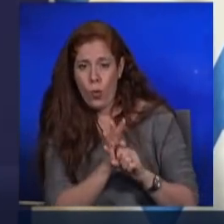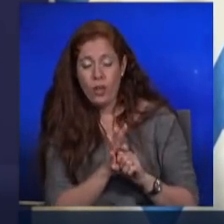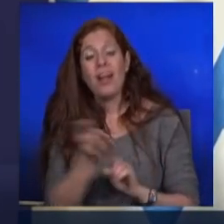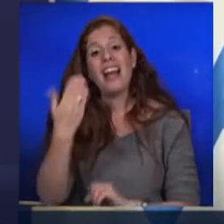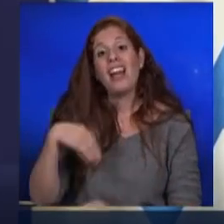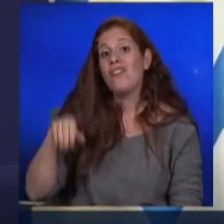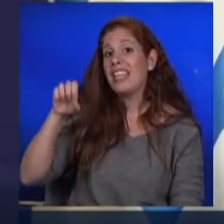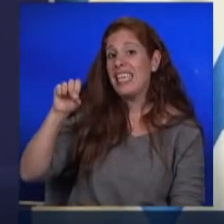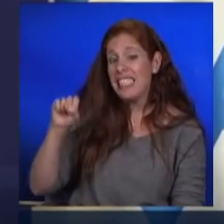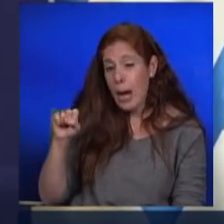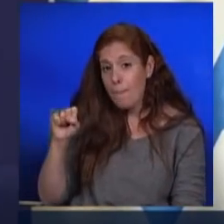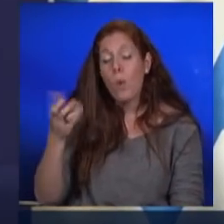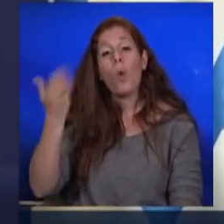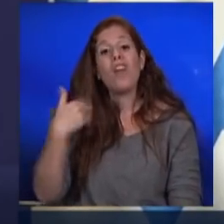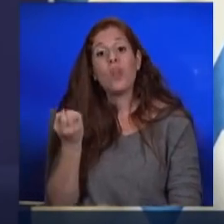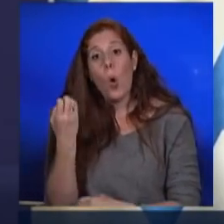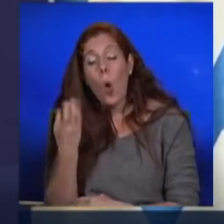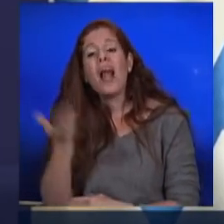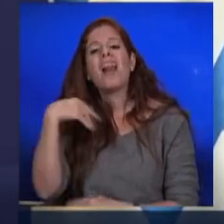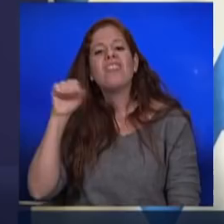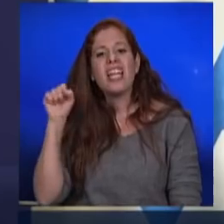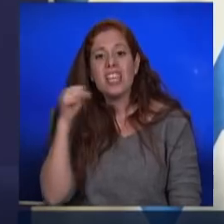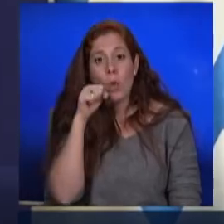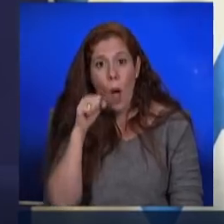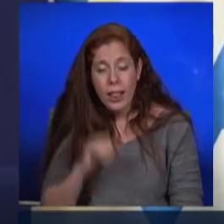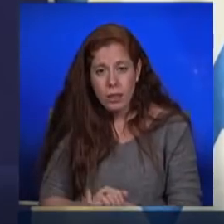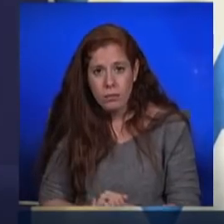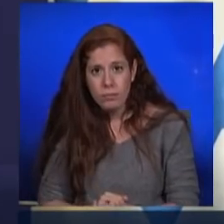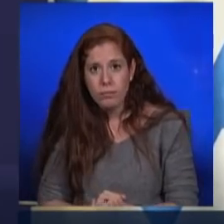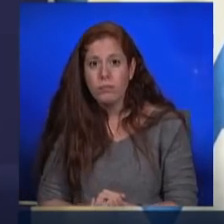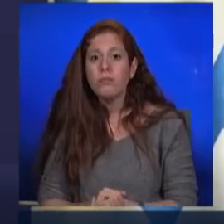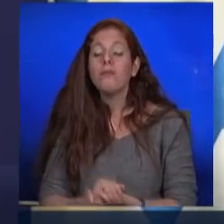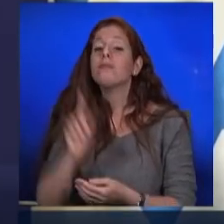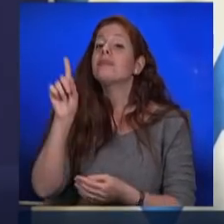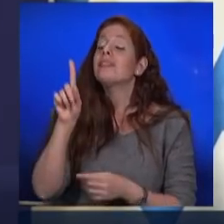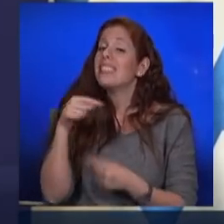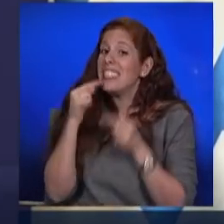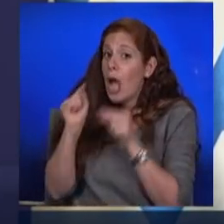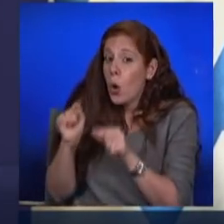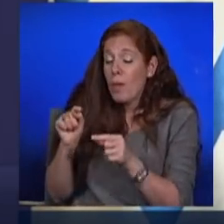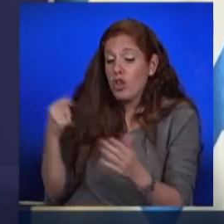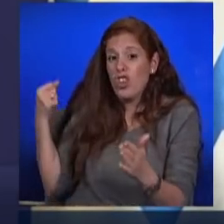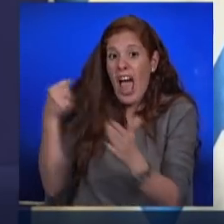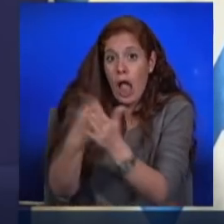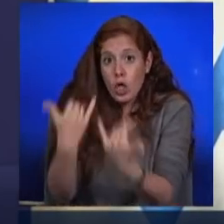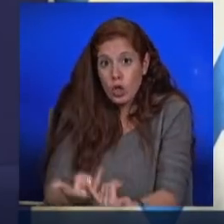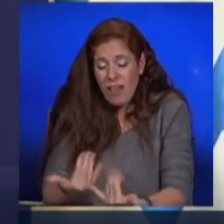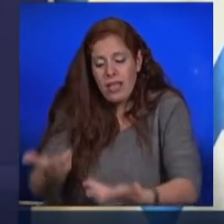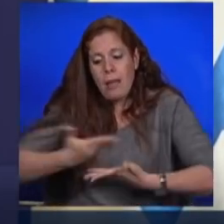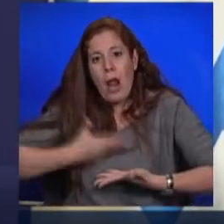לפני הונג קונג, לפני טייוואן. זה רק אומר שעד עכשיו קיבלנו את ההחלטות